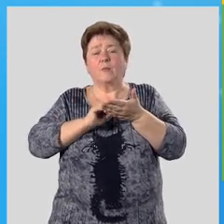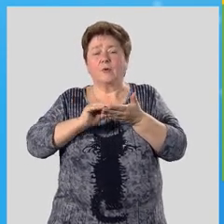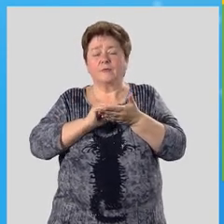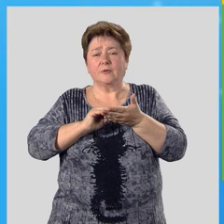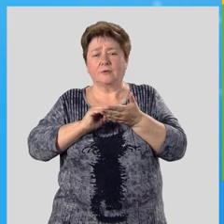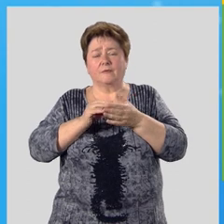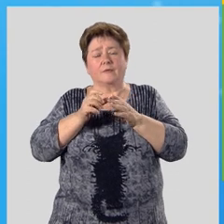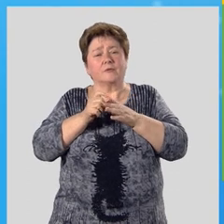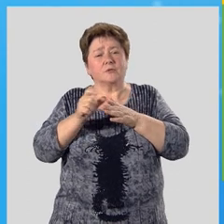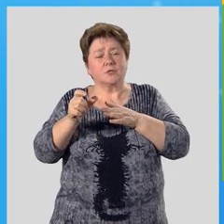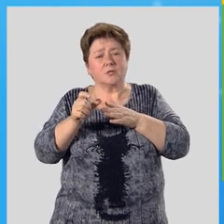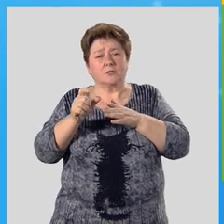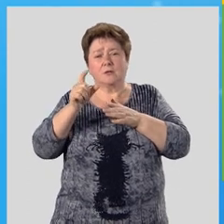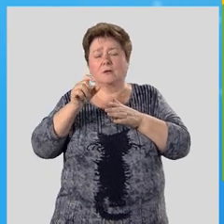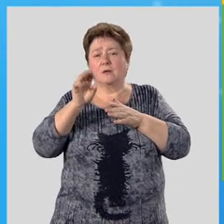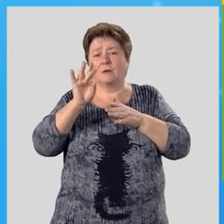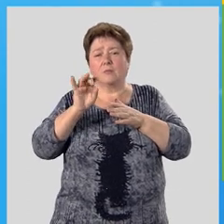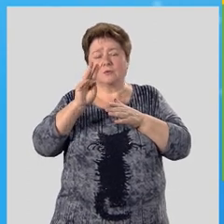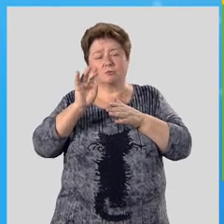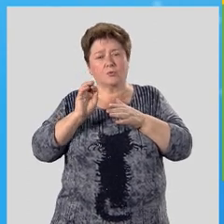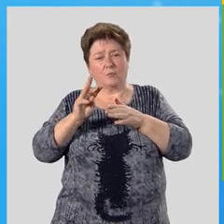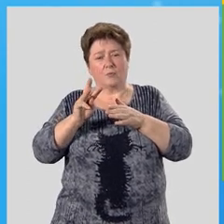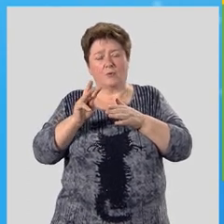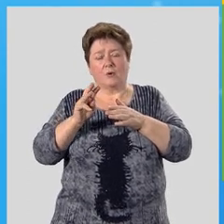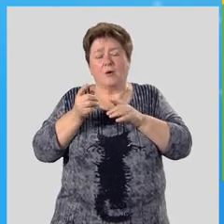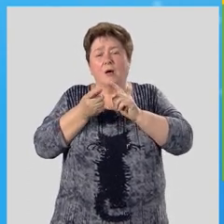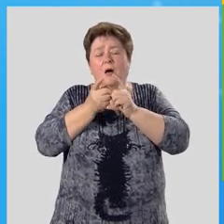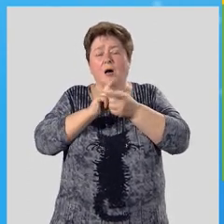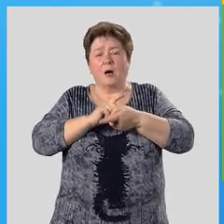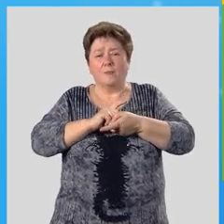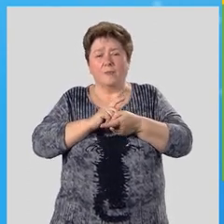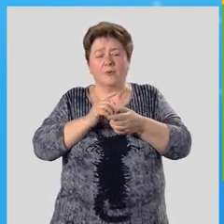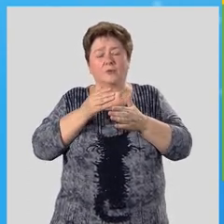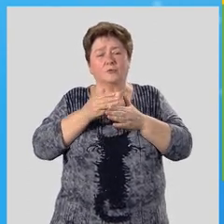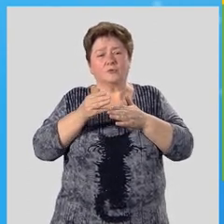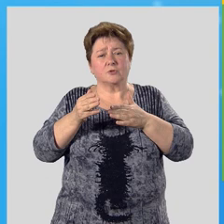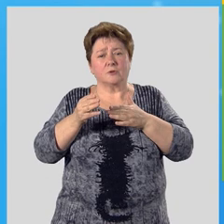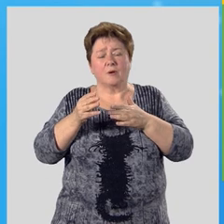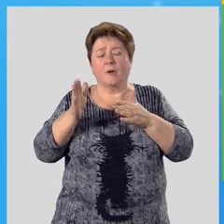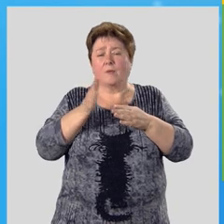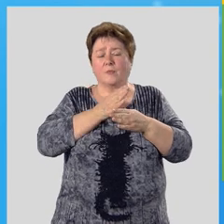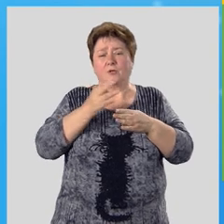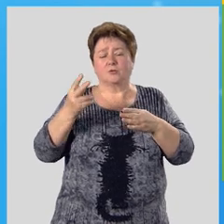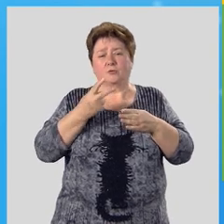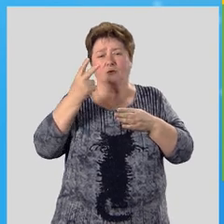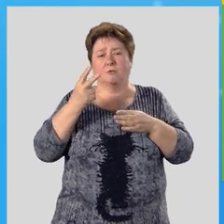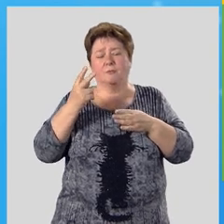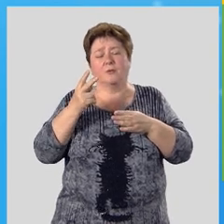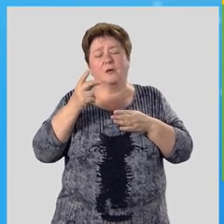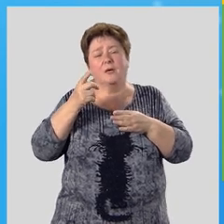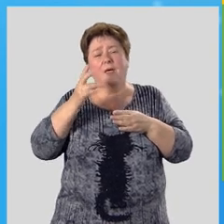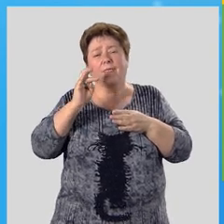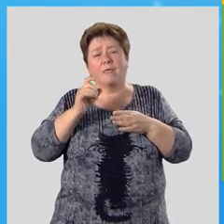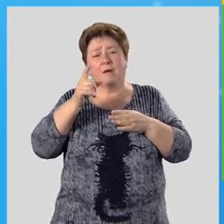Повторение фрагмента хромосомы. Обмен участками между двумя